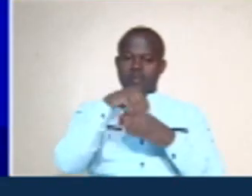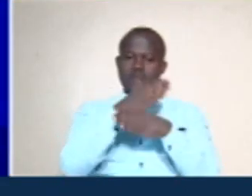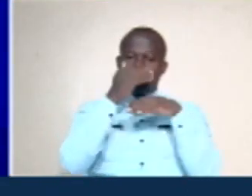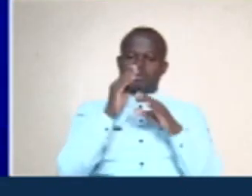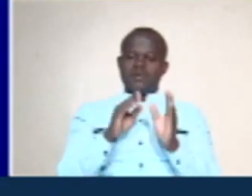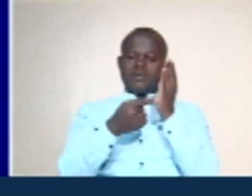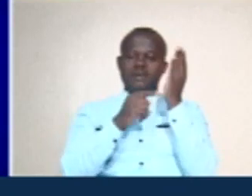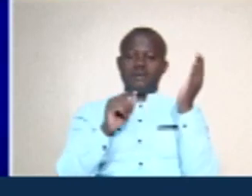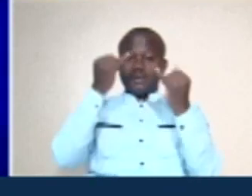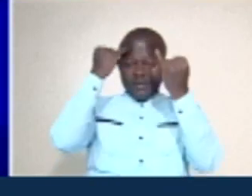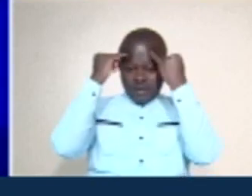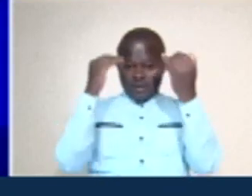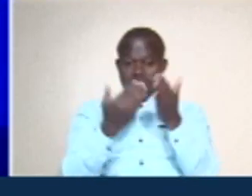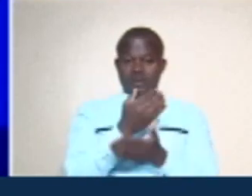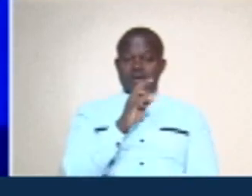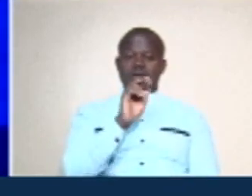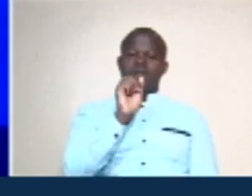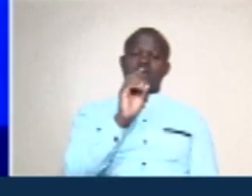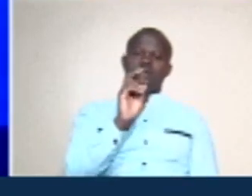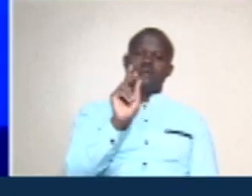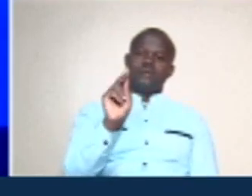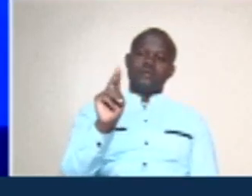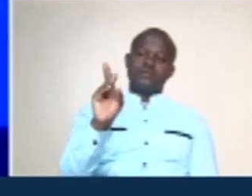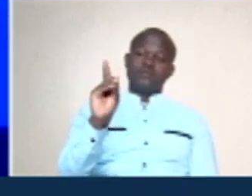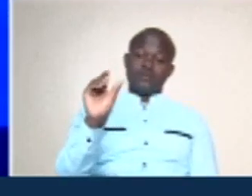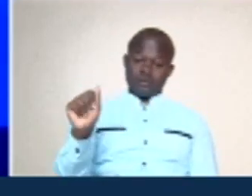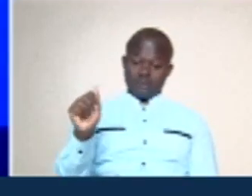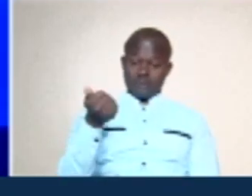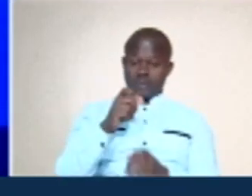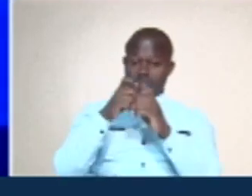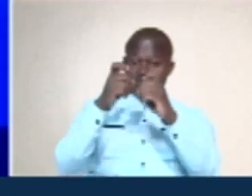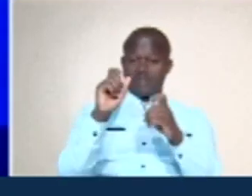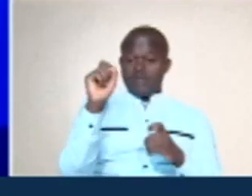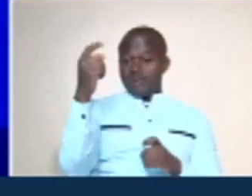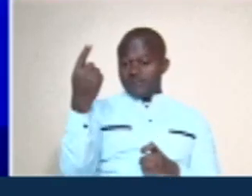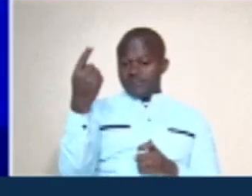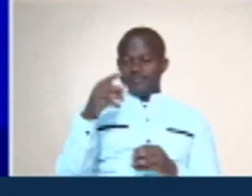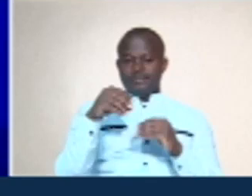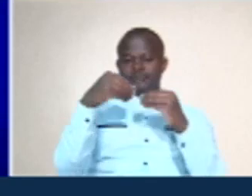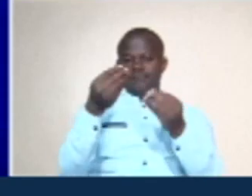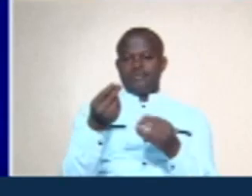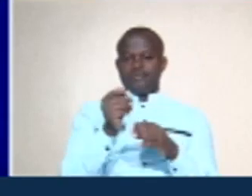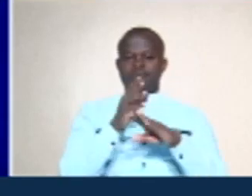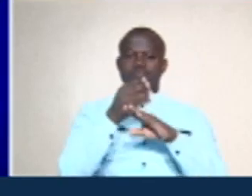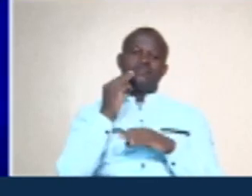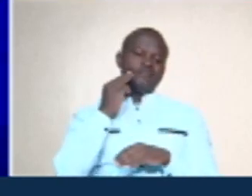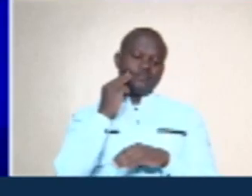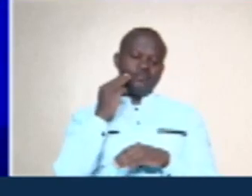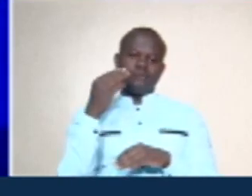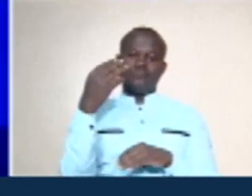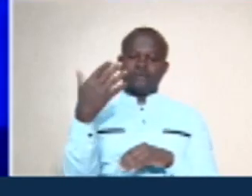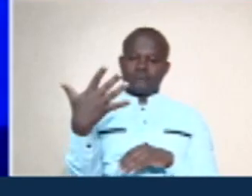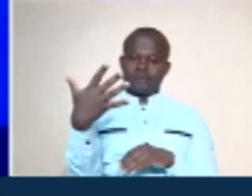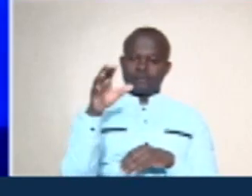ministeri y'ikoranabuhanga na innovation yive iradukunda usibye igihembo cya mbere cyagenewe amafaranga agera kuri miliyoni zigera kuri